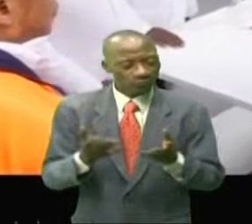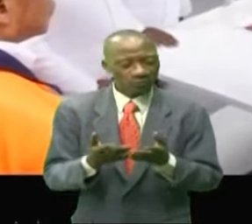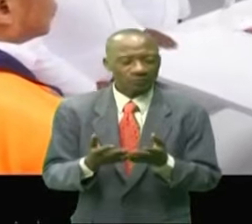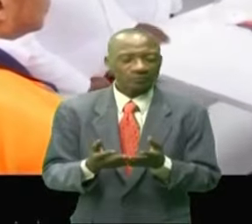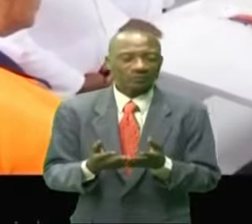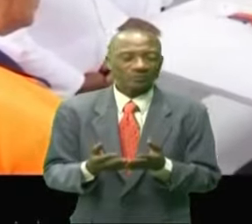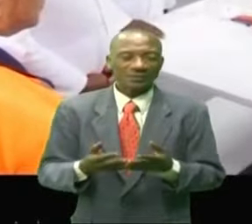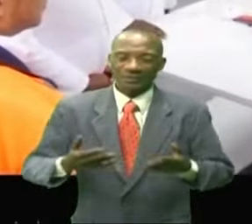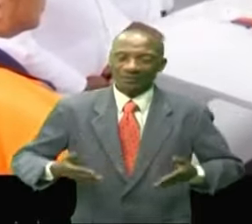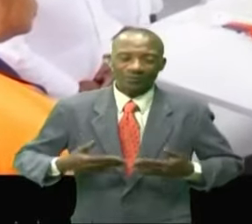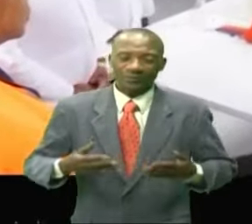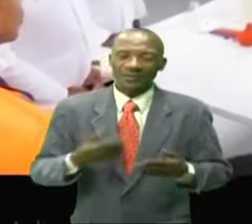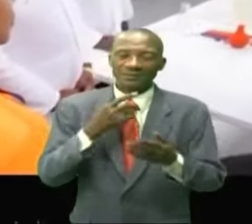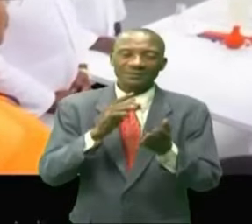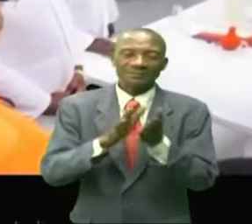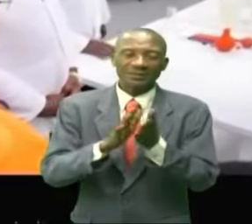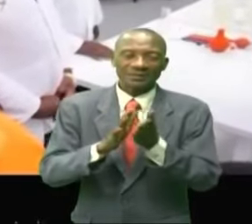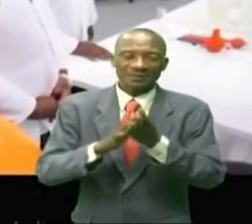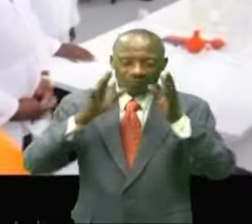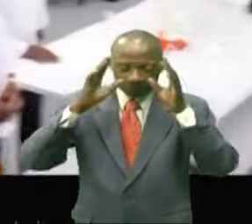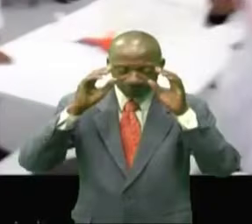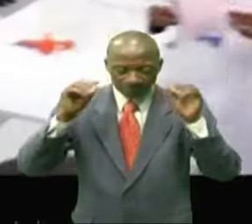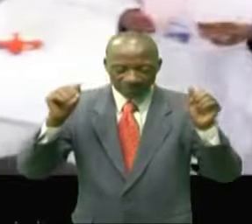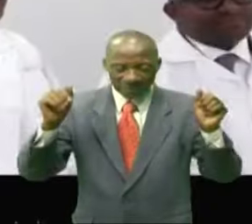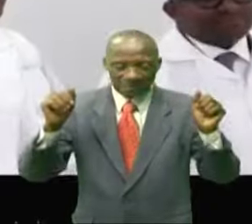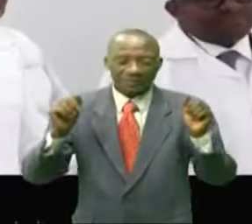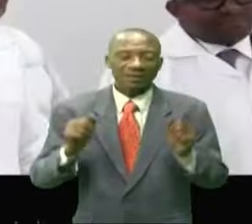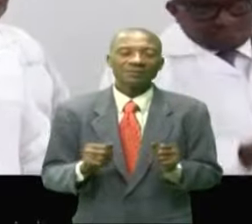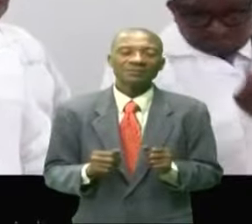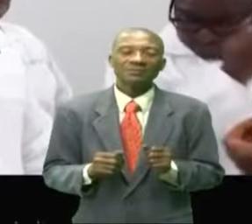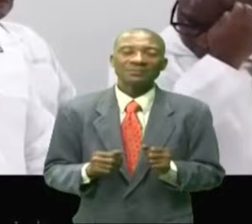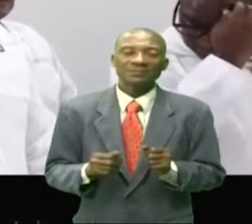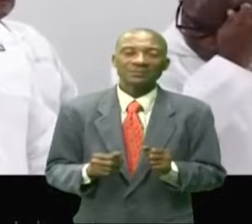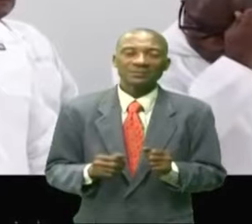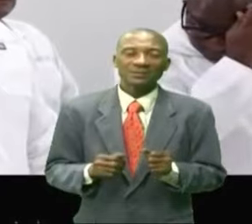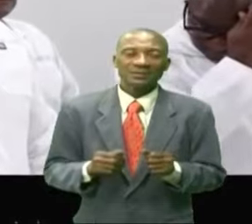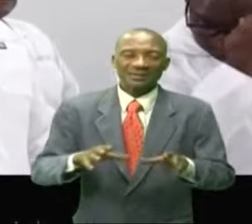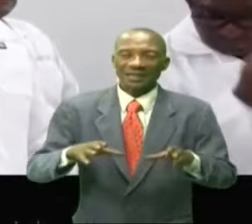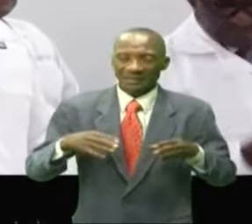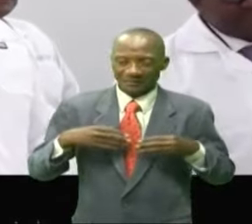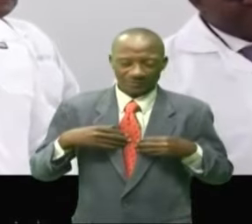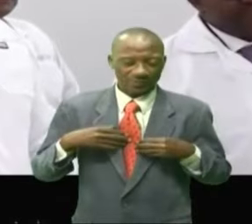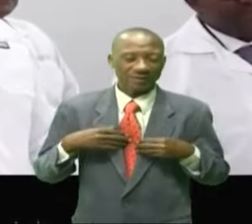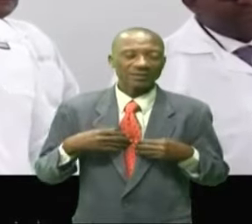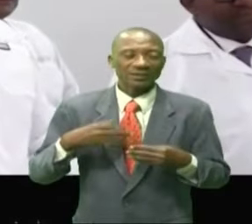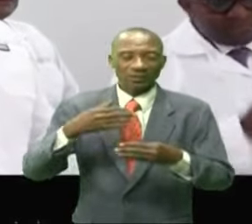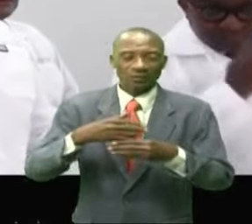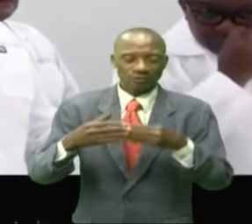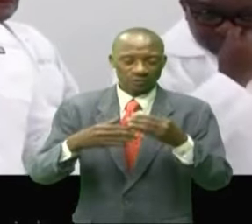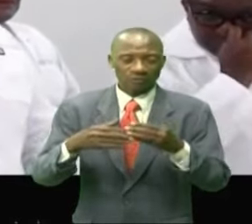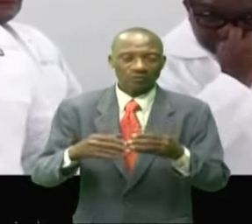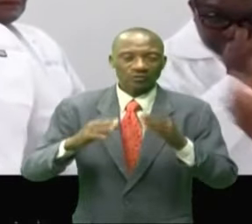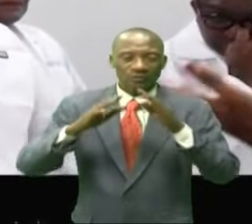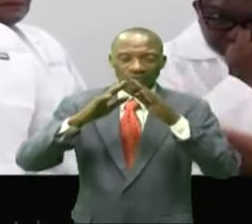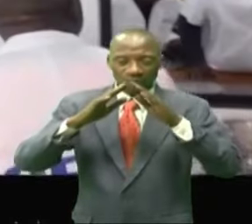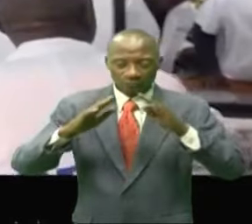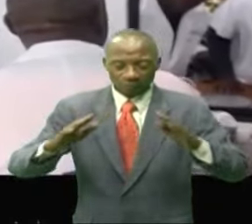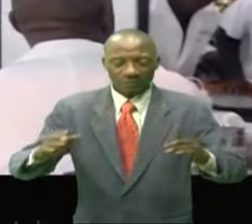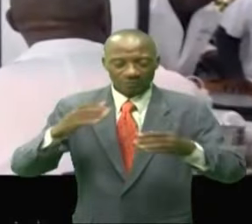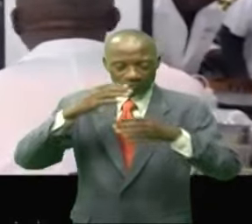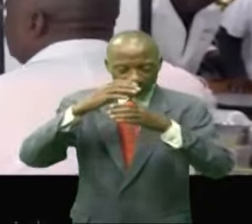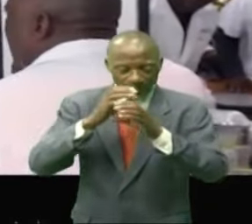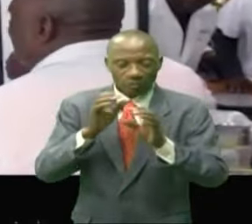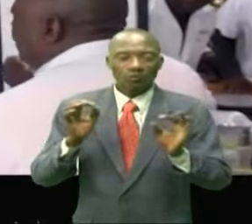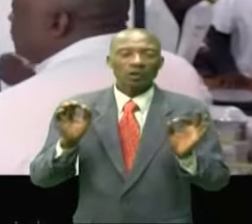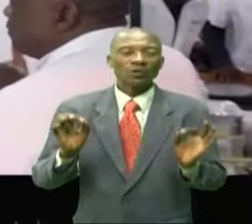sommet de l'État sur cette œuvre de grande envergure technique. D'après lui, l'hôte de marque de Moussompo s'intéressait aux moindres